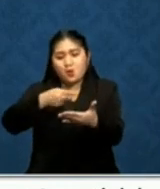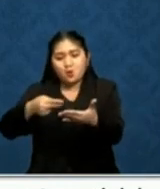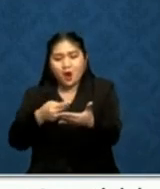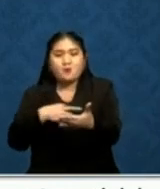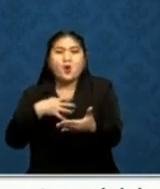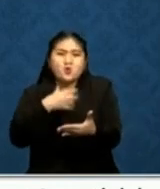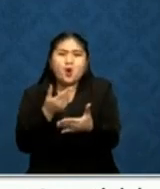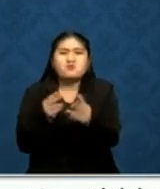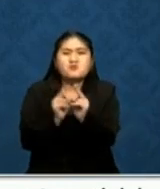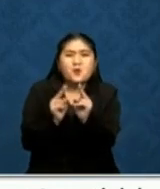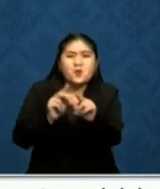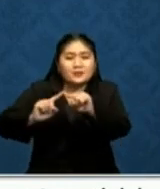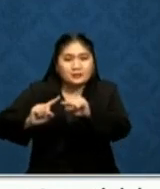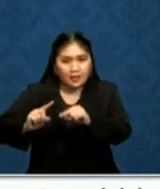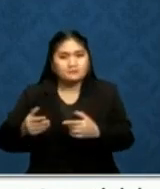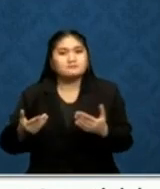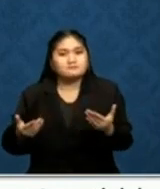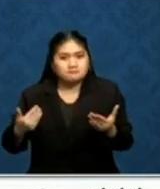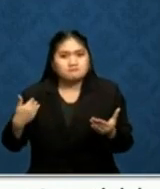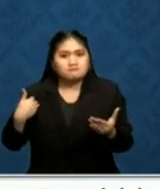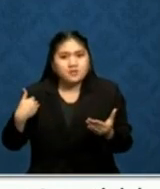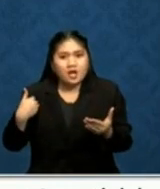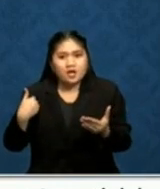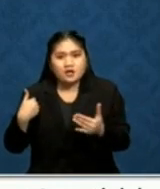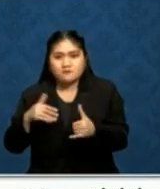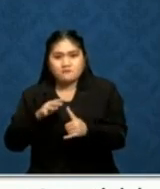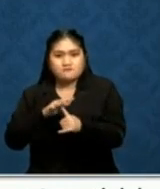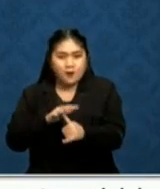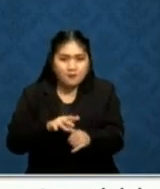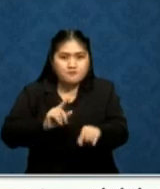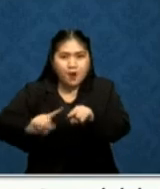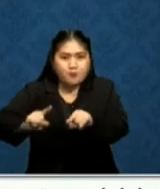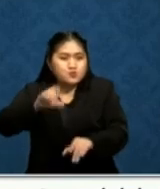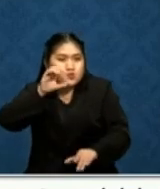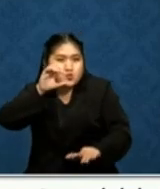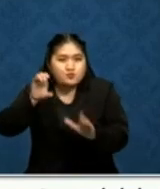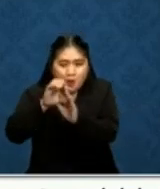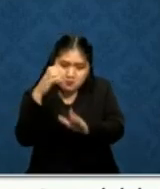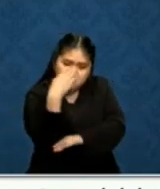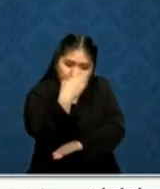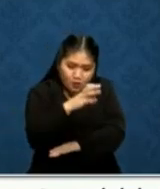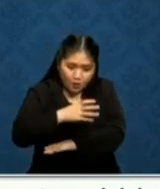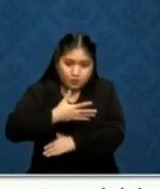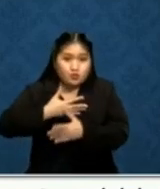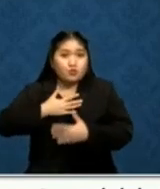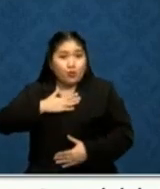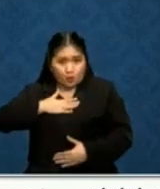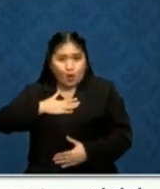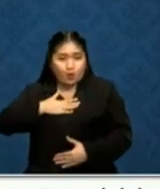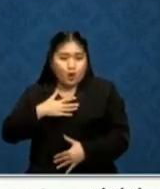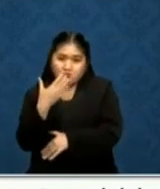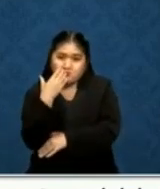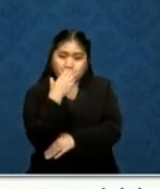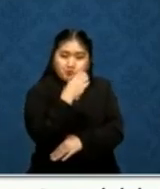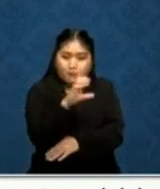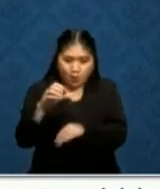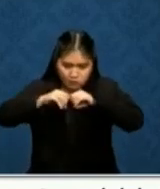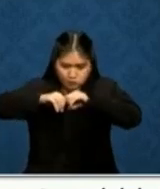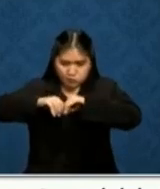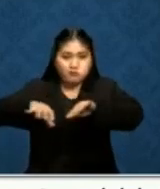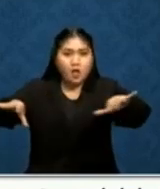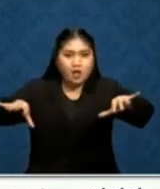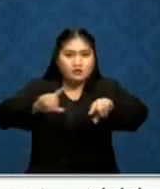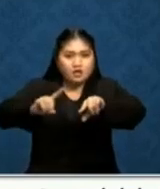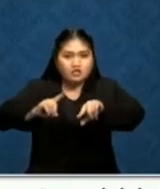รมทางเพศต่างๆการข่มขู่ทางเพศนะคะการนำรูปส่วนตัวของผู้ถูกกระทำนะคะมาเผยแพร่เ